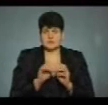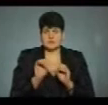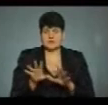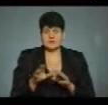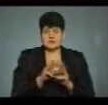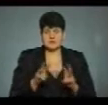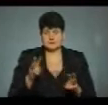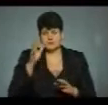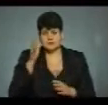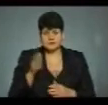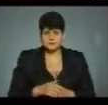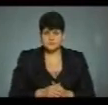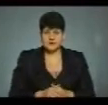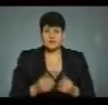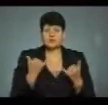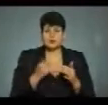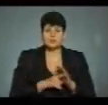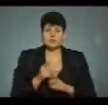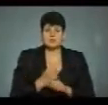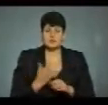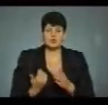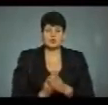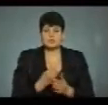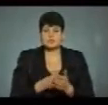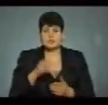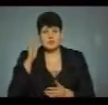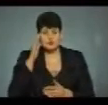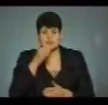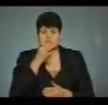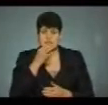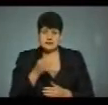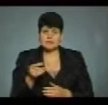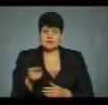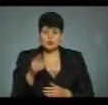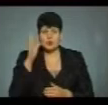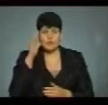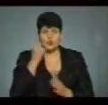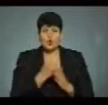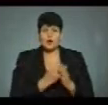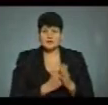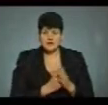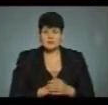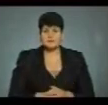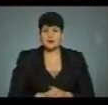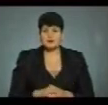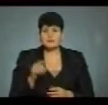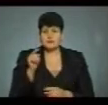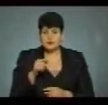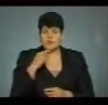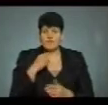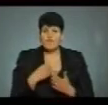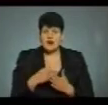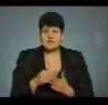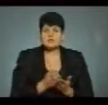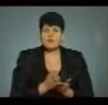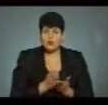Відсьогодні почали діяти нові тарифи на воду. Про це нам повідомив начальник відділу комунального підприємства «Тернопільводоканал» Володимир Водовіз. За його словами, вартість